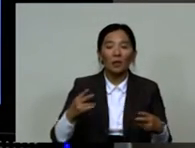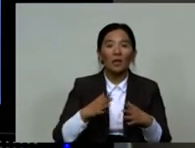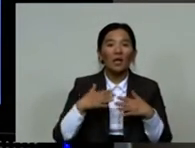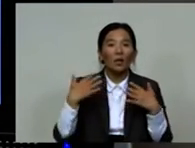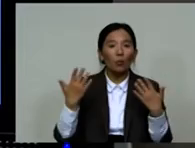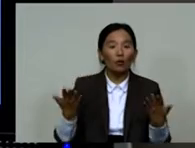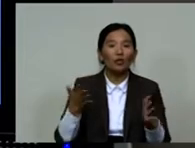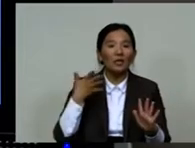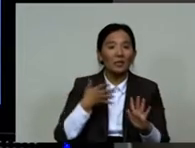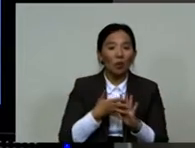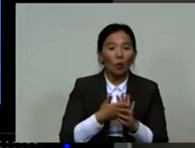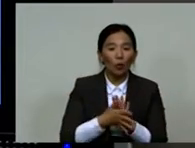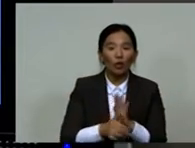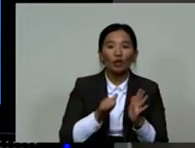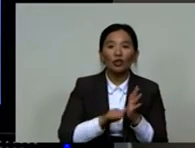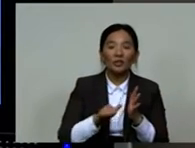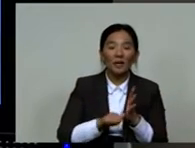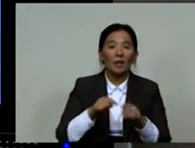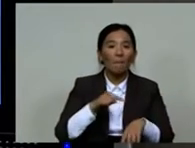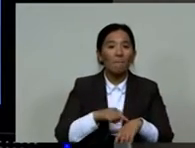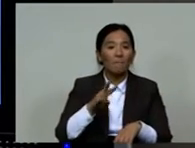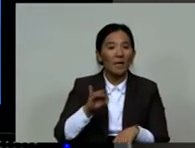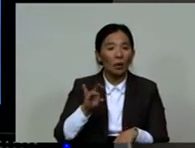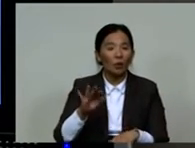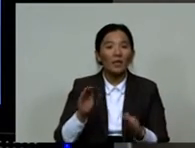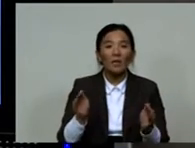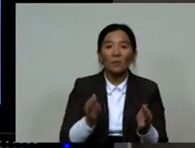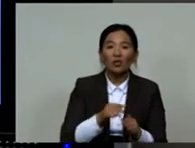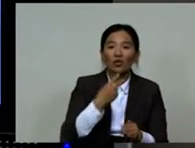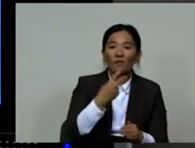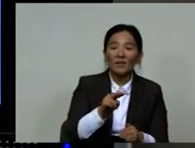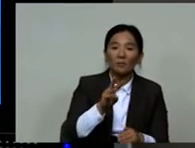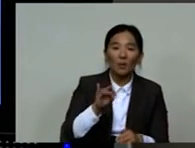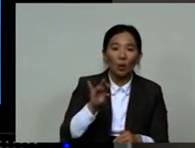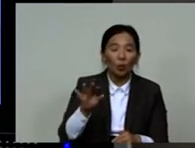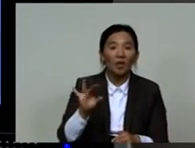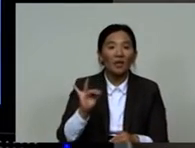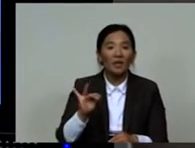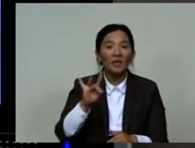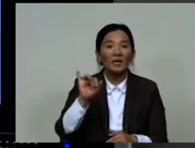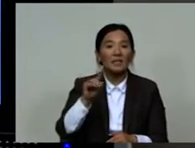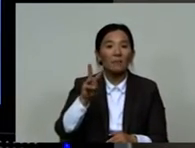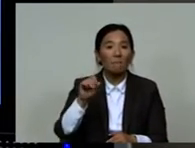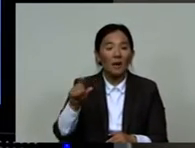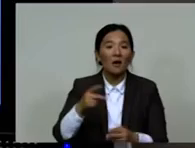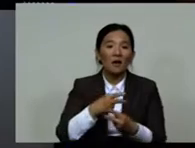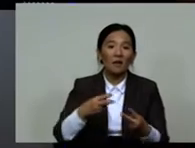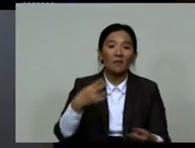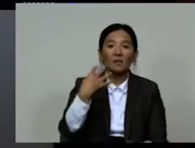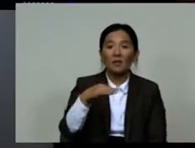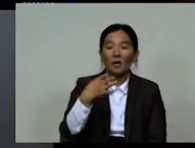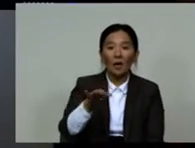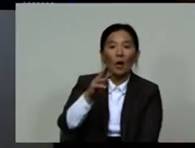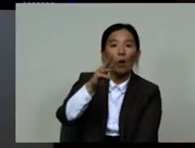Наибольший расход 60 минут, наименьший 20 минут, и наш размах равен 40.